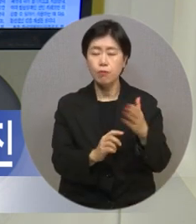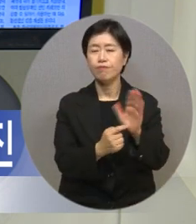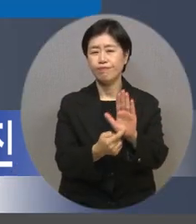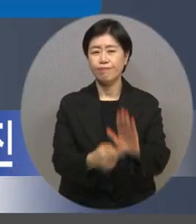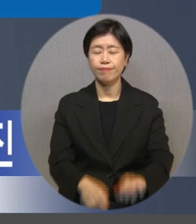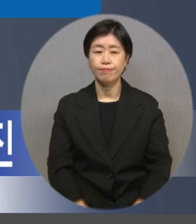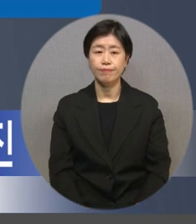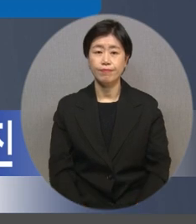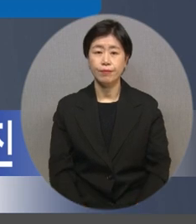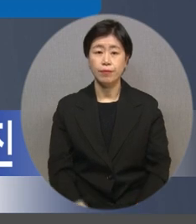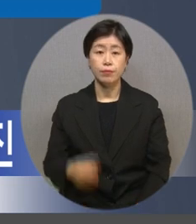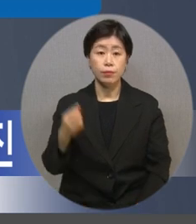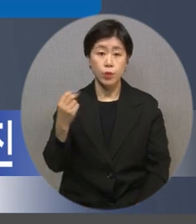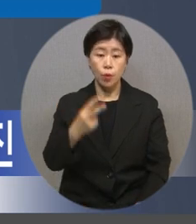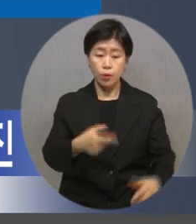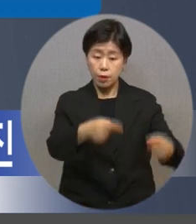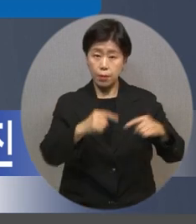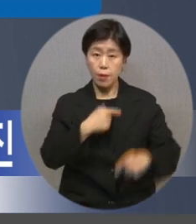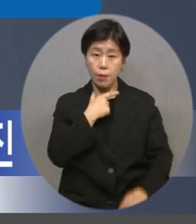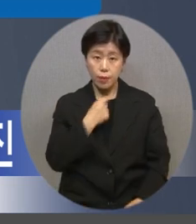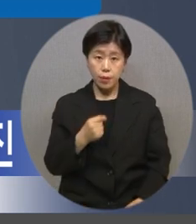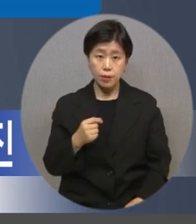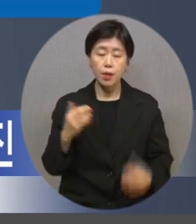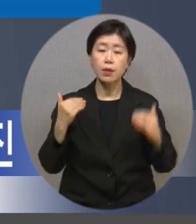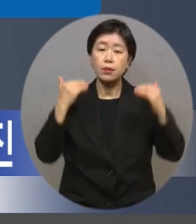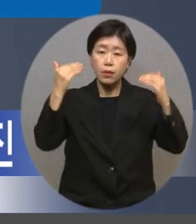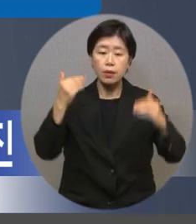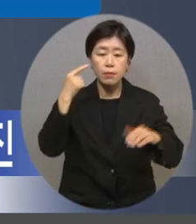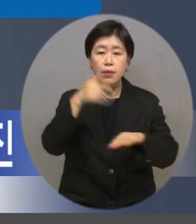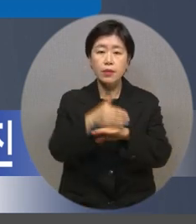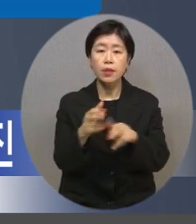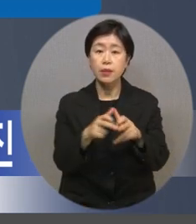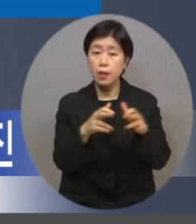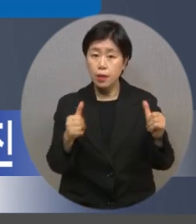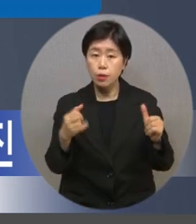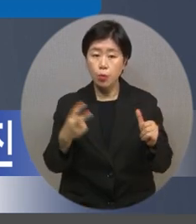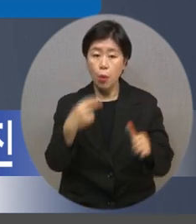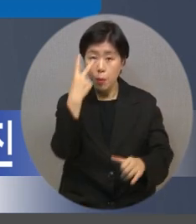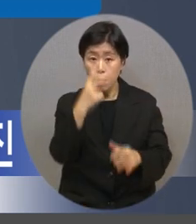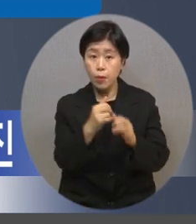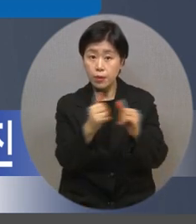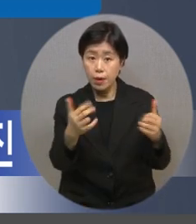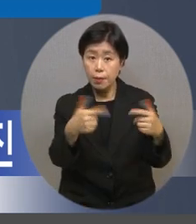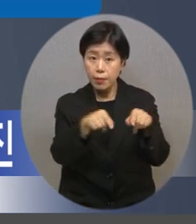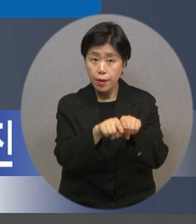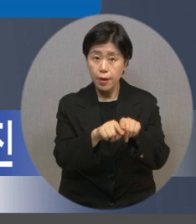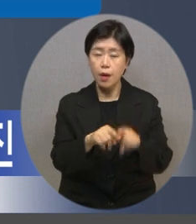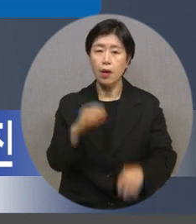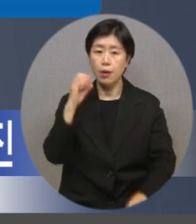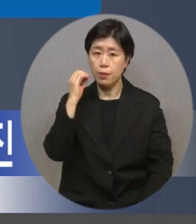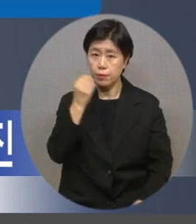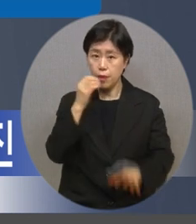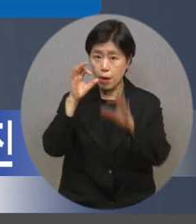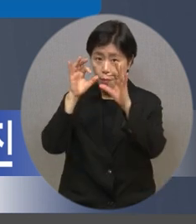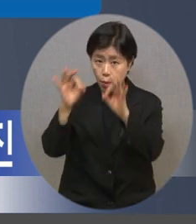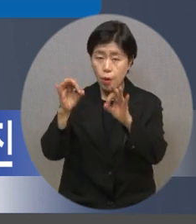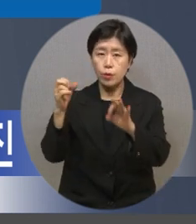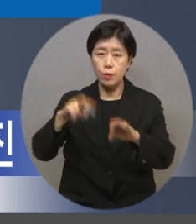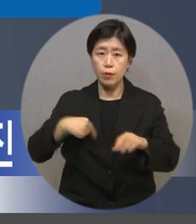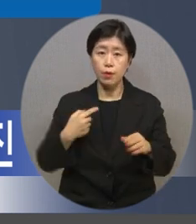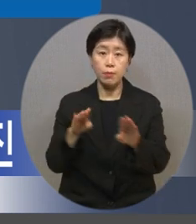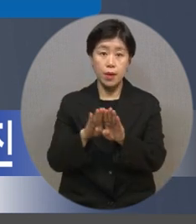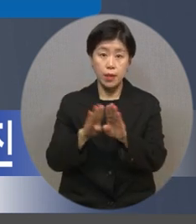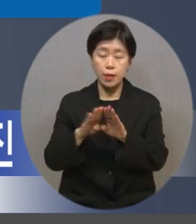했습니다 한편 참여를 희망하는 성인 발달 장애인이나 보호자는 국민 연금공단 또는 한국 자폐인 사랑